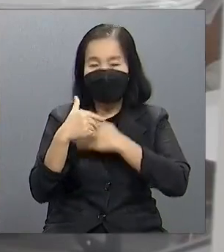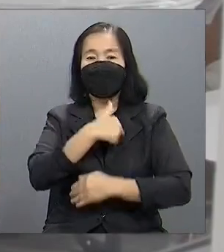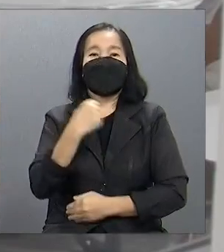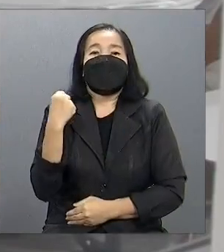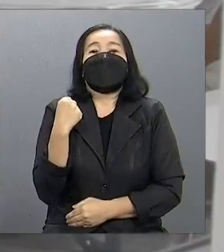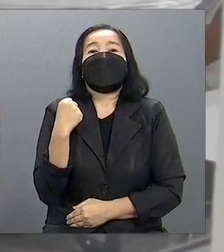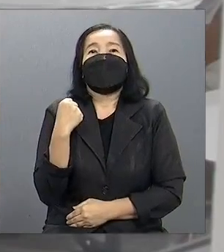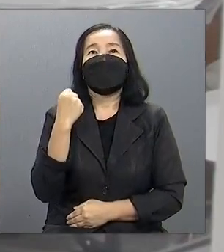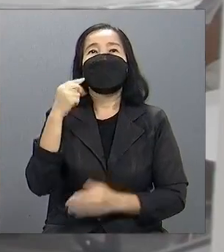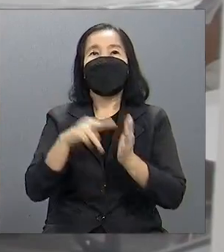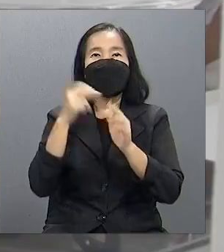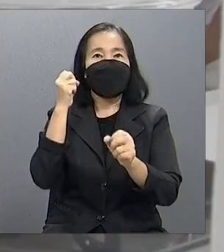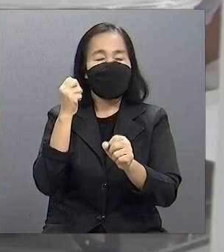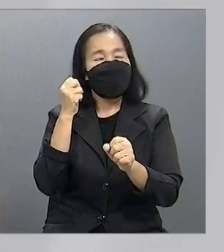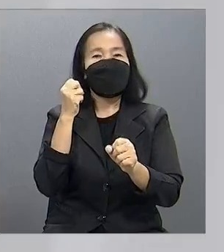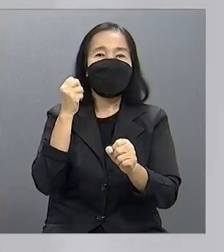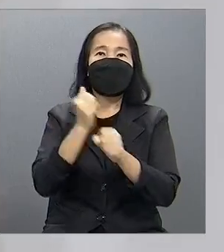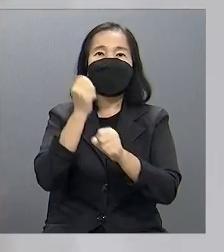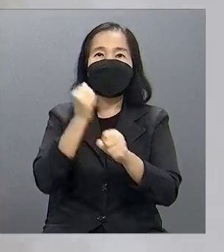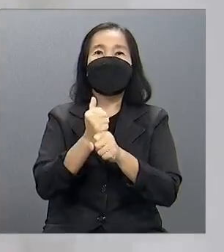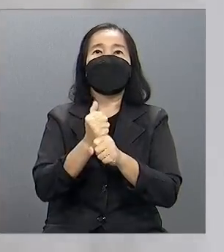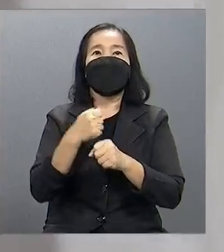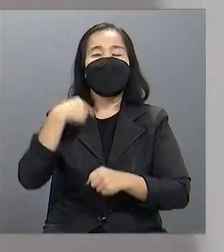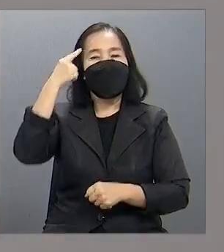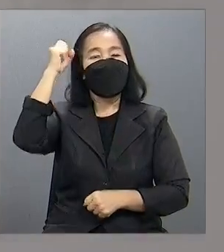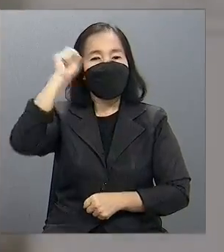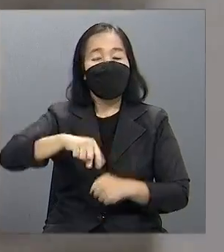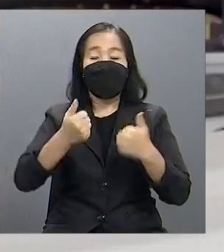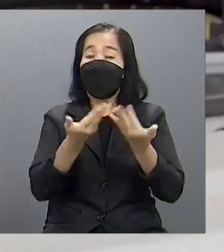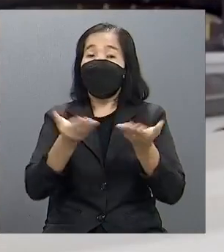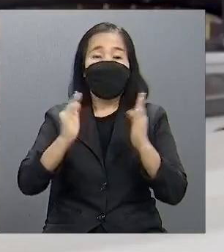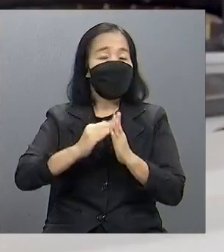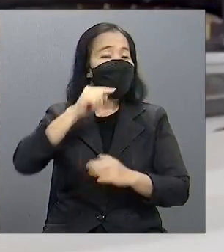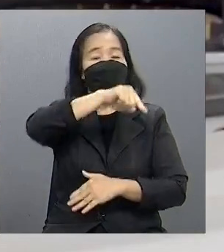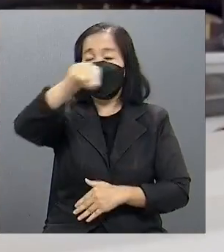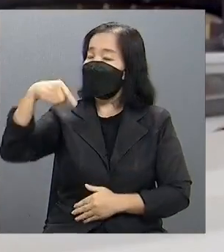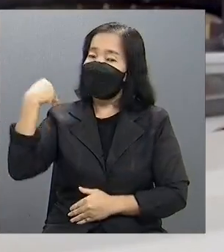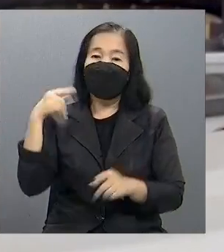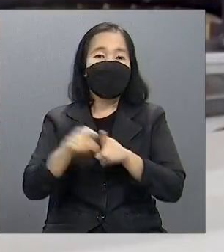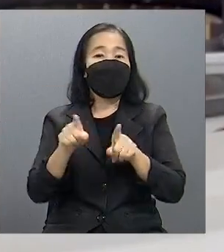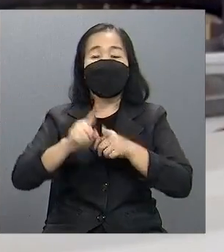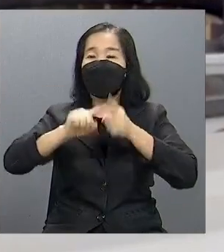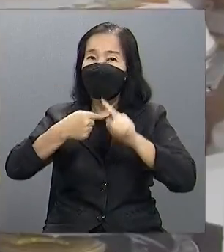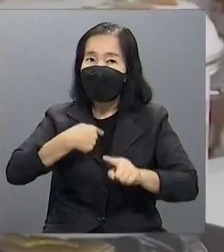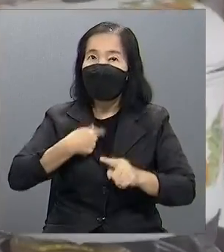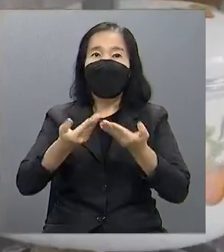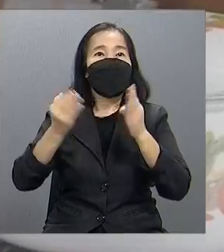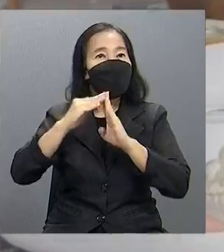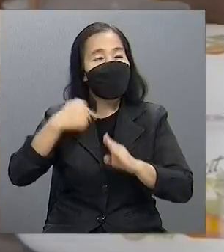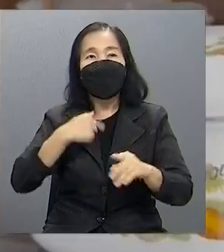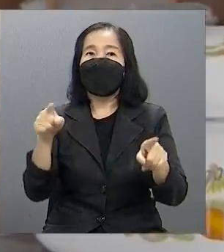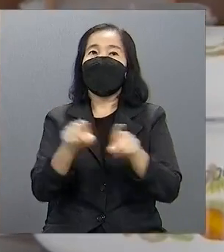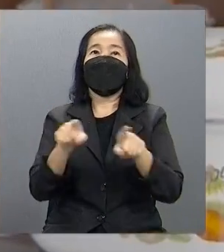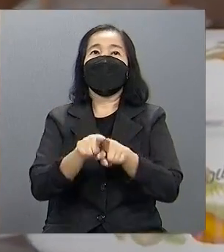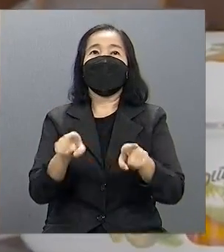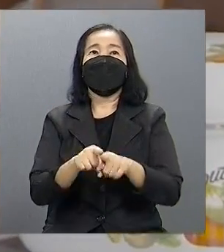ทที่ท้าทายแล้วมันเป็นเรื่องใกล้ตัวที่อาจเกิดขึ้นกับตัวเราเพื่อนเราหรือคนในครอบครัวเราได้แล้วมันได้เกิดขึ้นมา